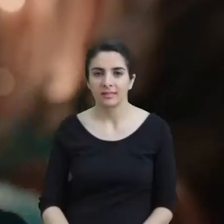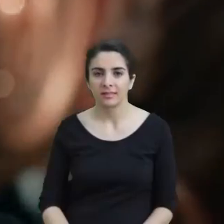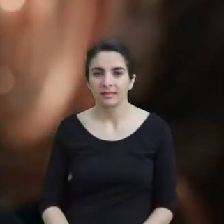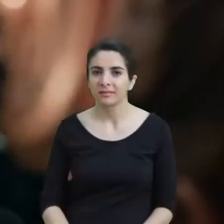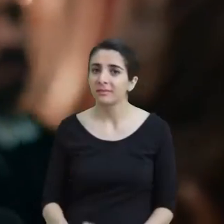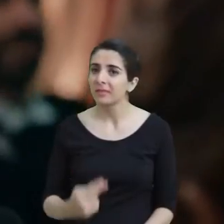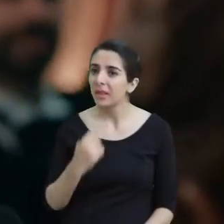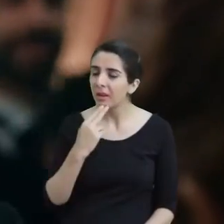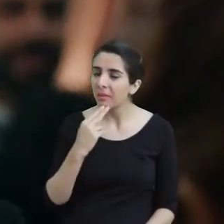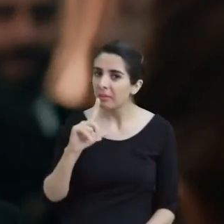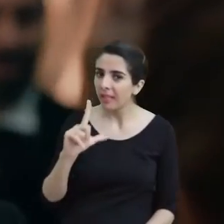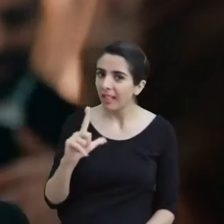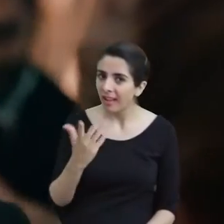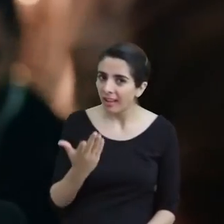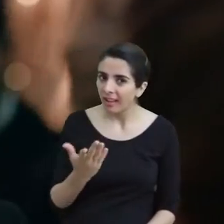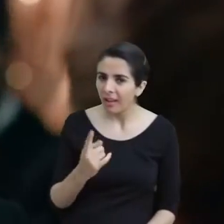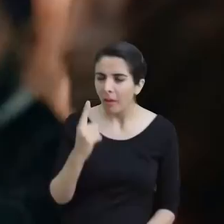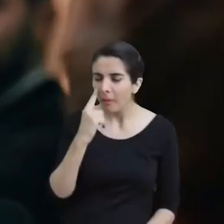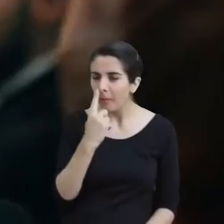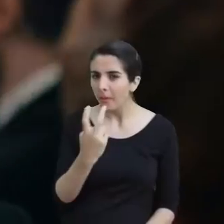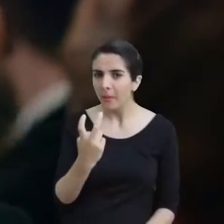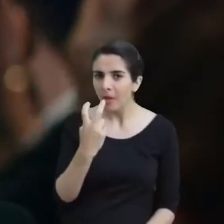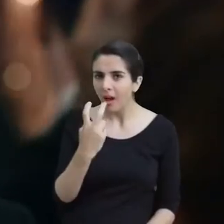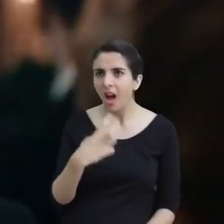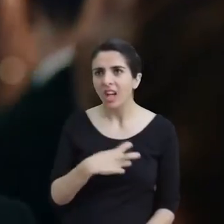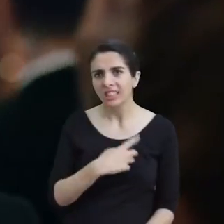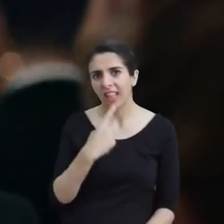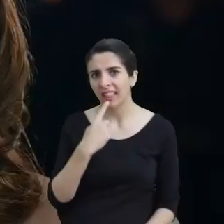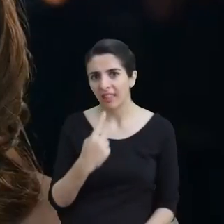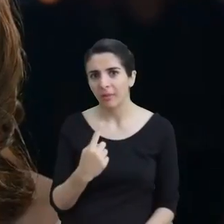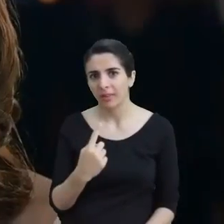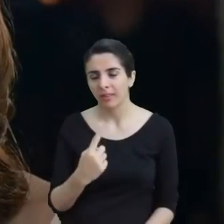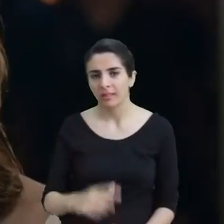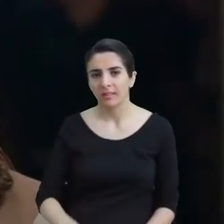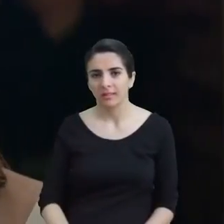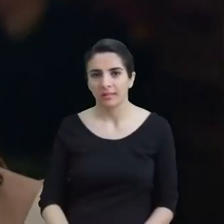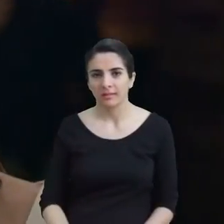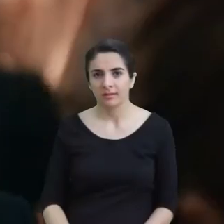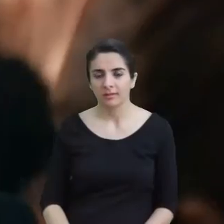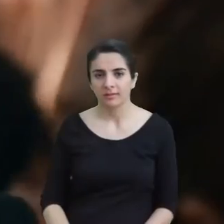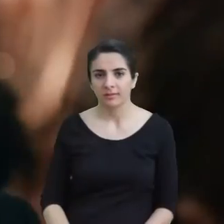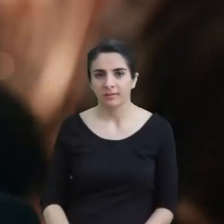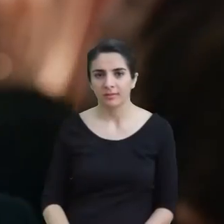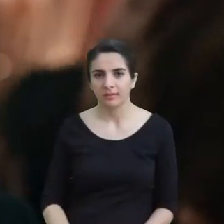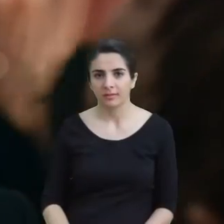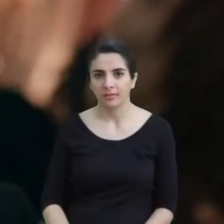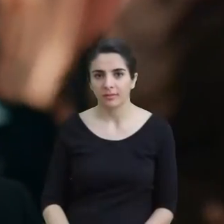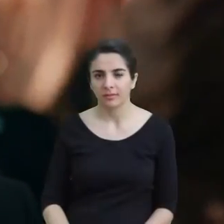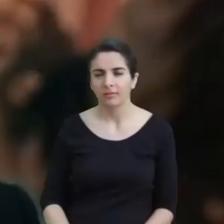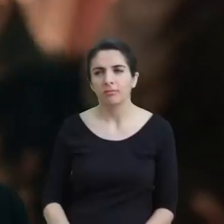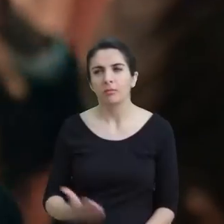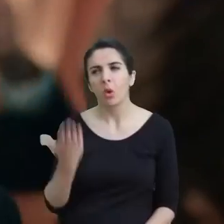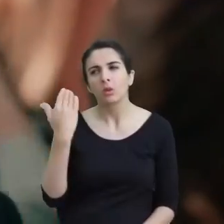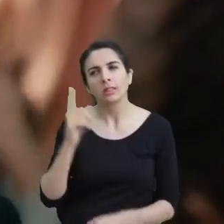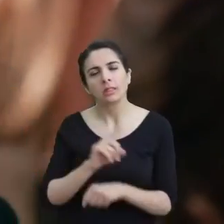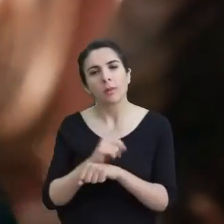gülümsedi. Matmazel Lara, bu bakış aşktır. Lara kaşlarını çatıp çocuk gibi suratını çevirdi.